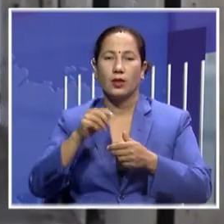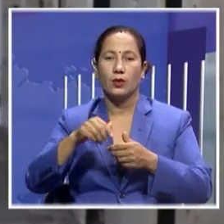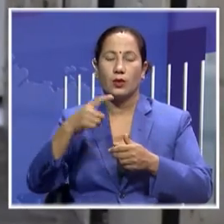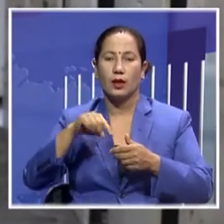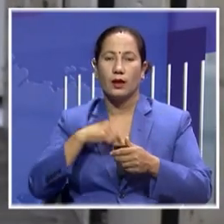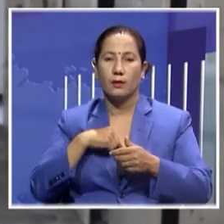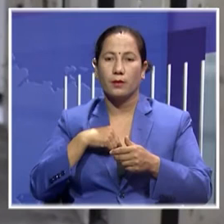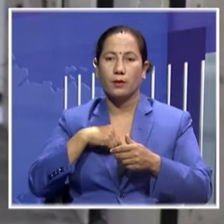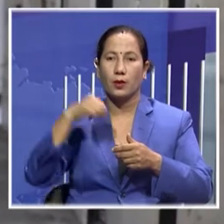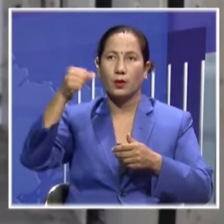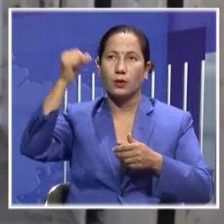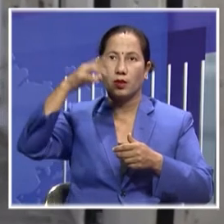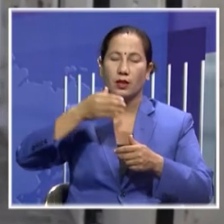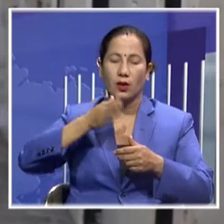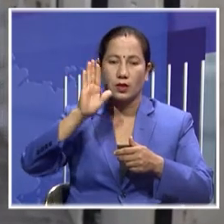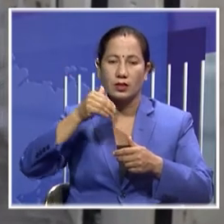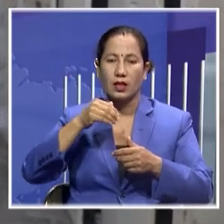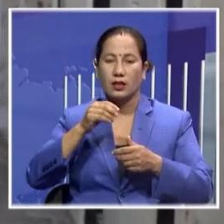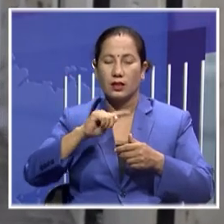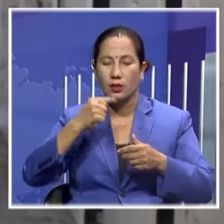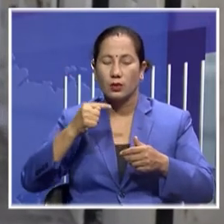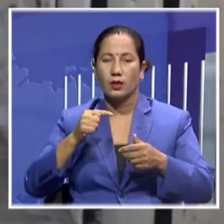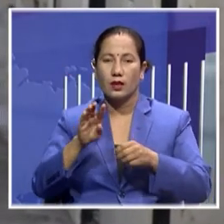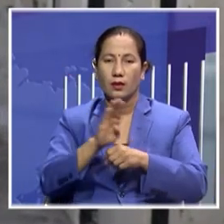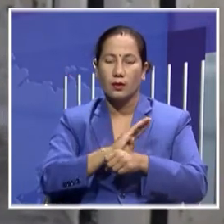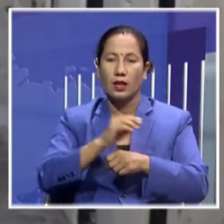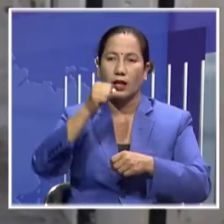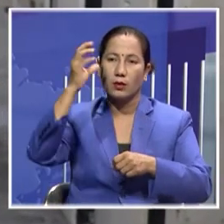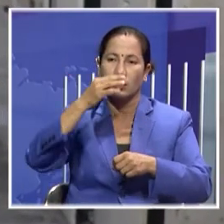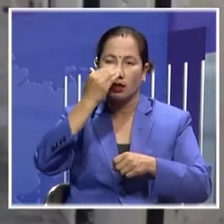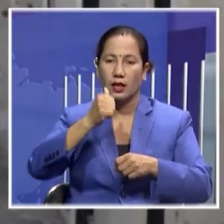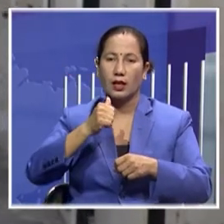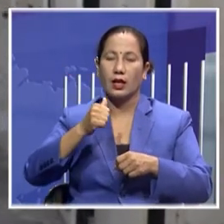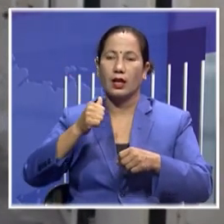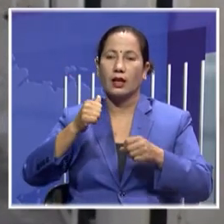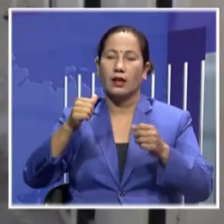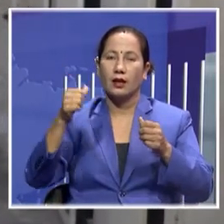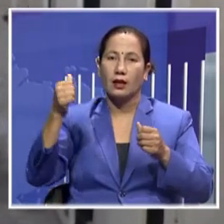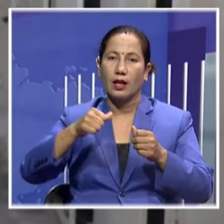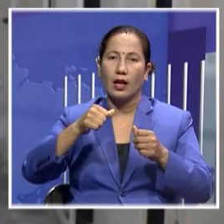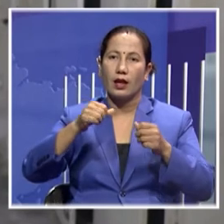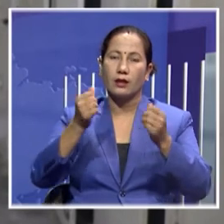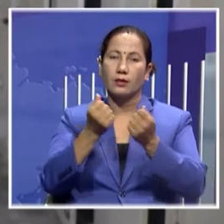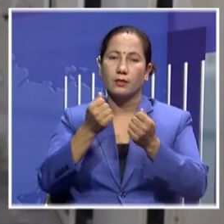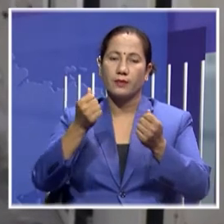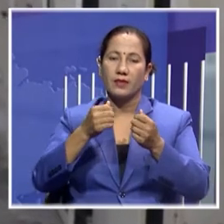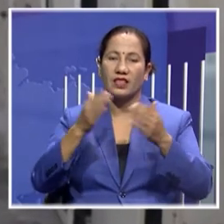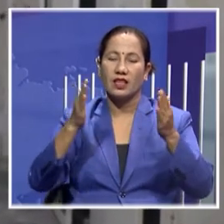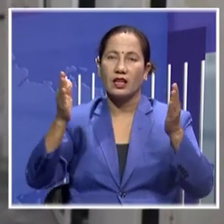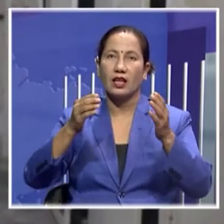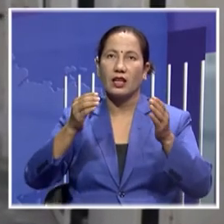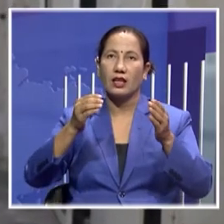अहिले चाहिँ बत्ती आउने जाने भनेको चाहिँ कुनै बेला अब यो बर्सातको कारणले चाहिँ लाइन खराब भएर टाढा टाढामा पोलहरू